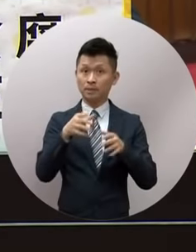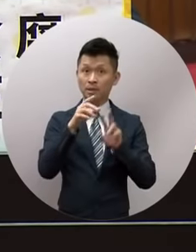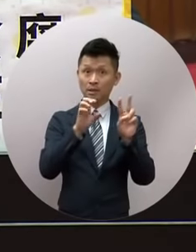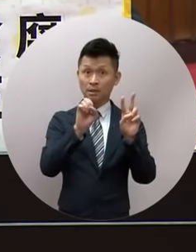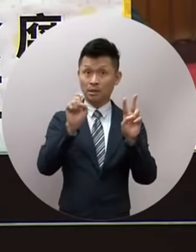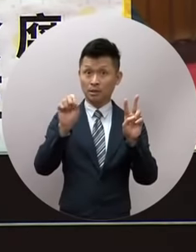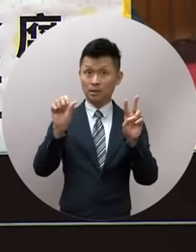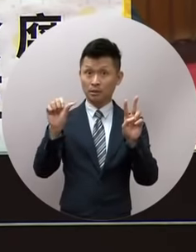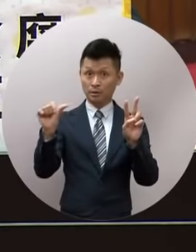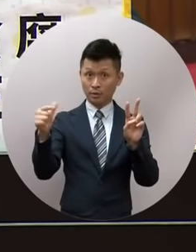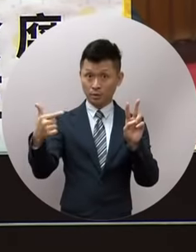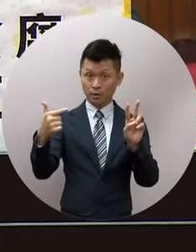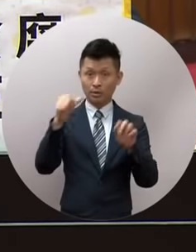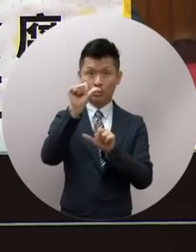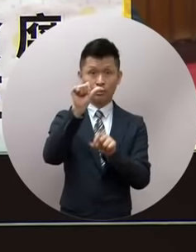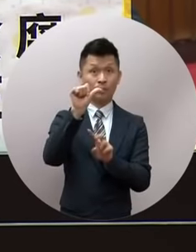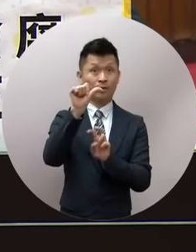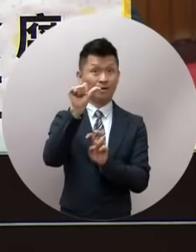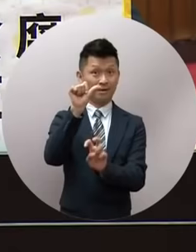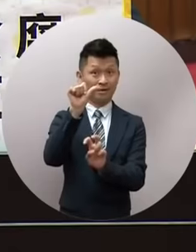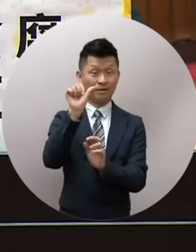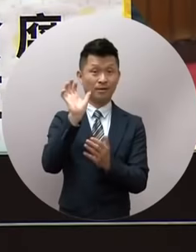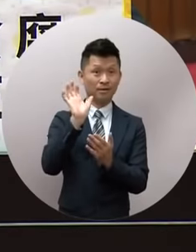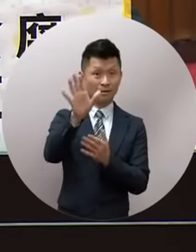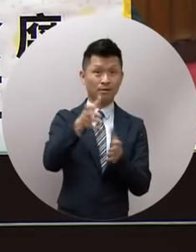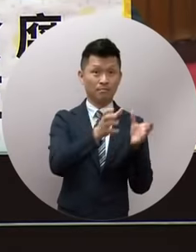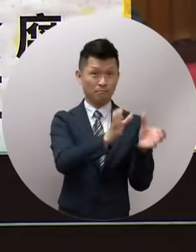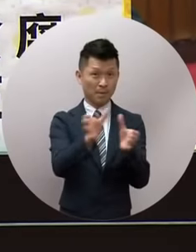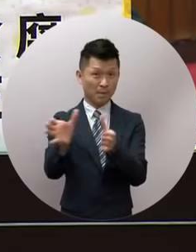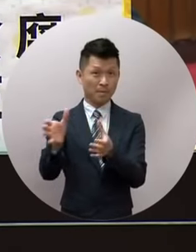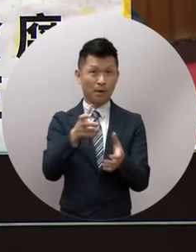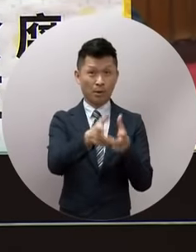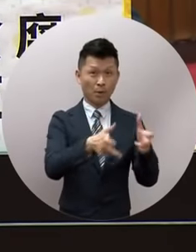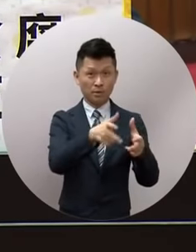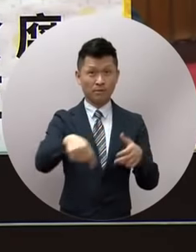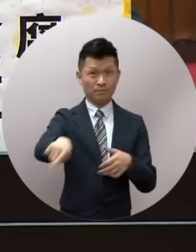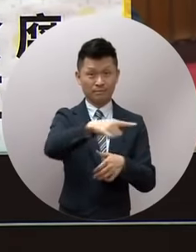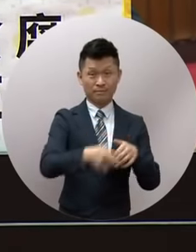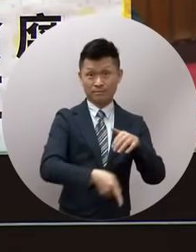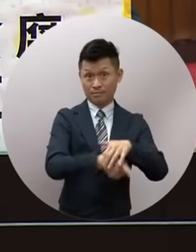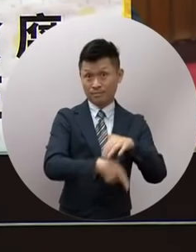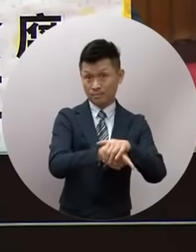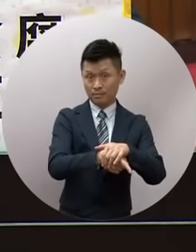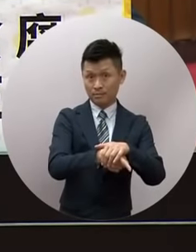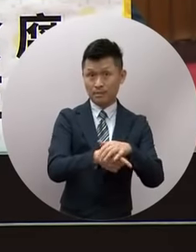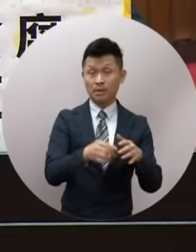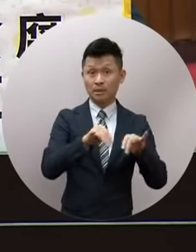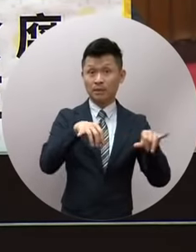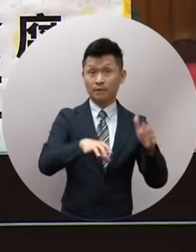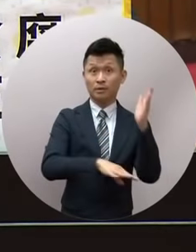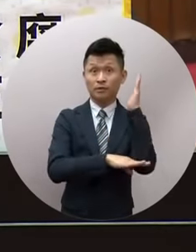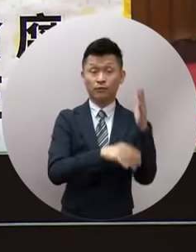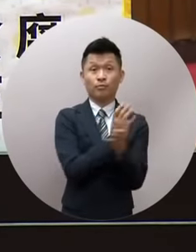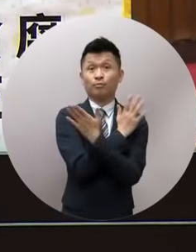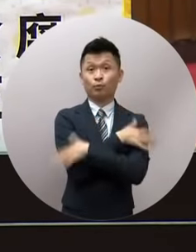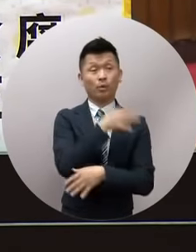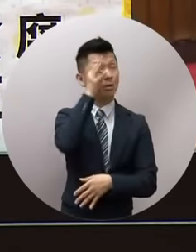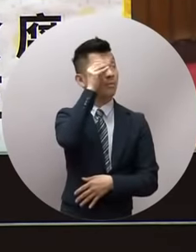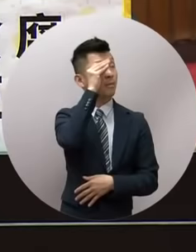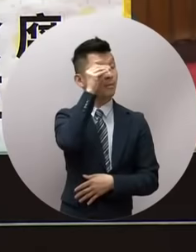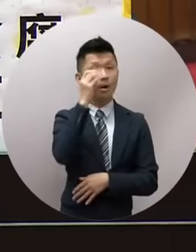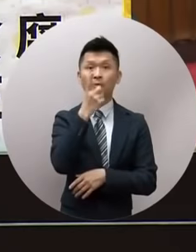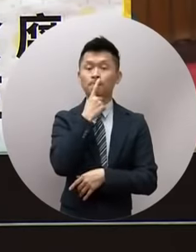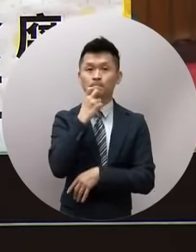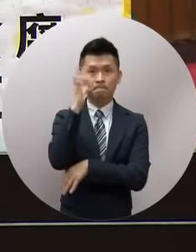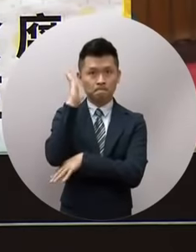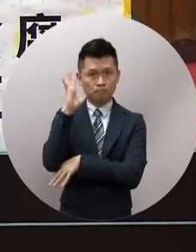2016年5月20号以后新增的违建工厂，是中央地方如果摆烂的话，中央应该要去执行。 委员